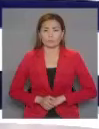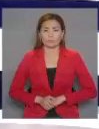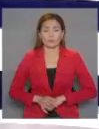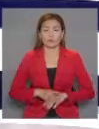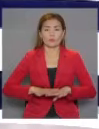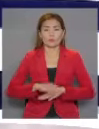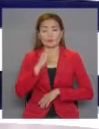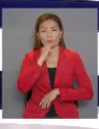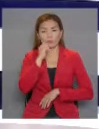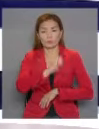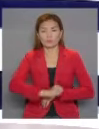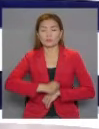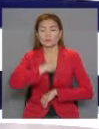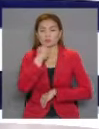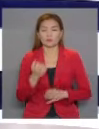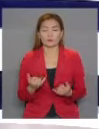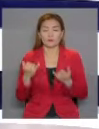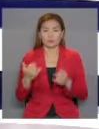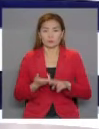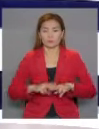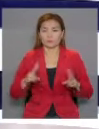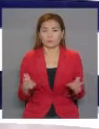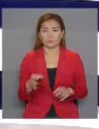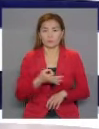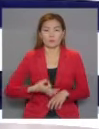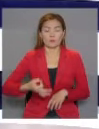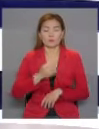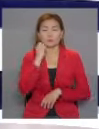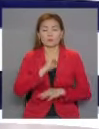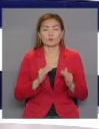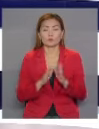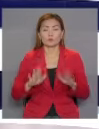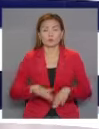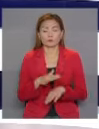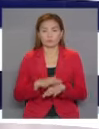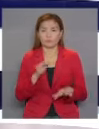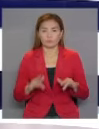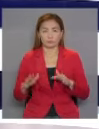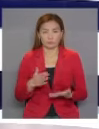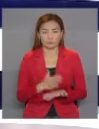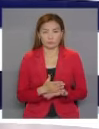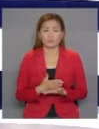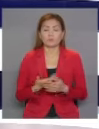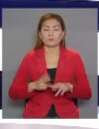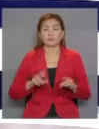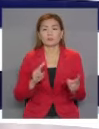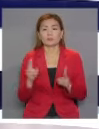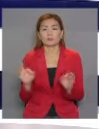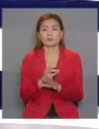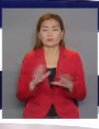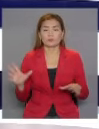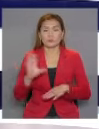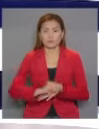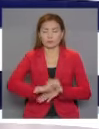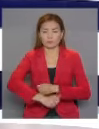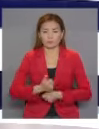Ел қариясы, ел қазынасы осындай атаумен облыстық қарттар үйінде қайырымдылық шара өтті. Әнімен бие жарасқан әсерлі